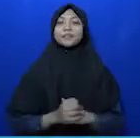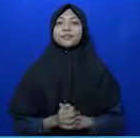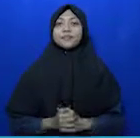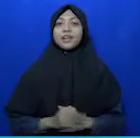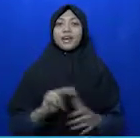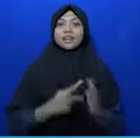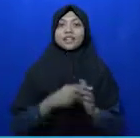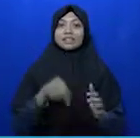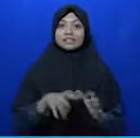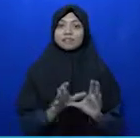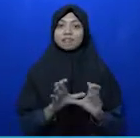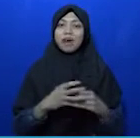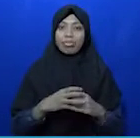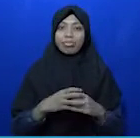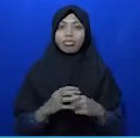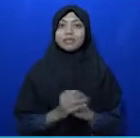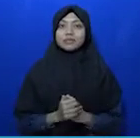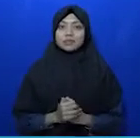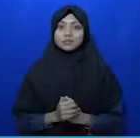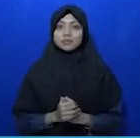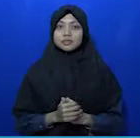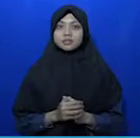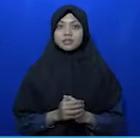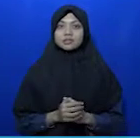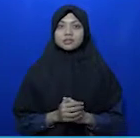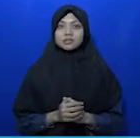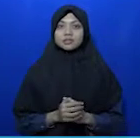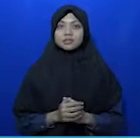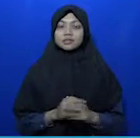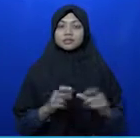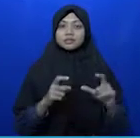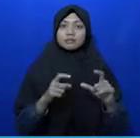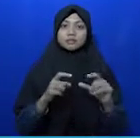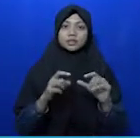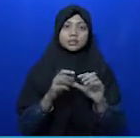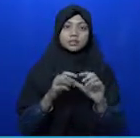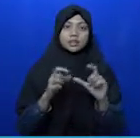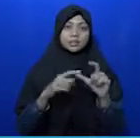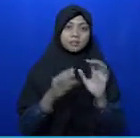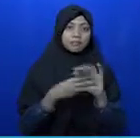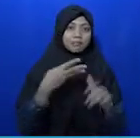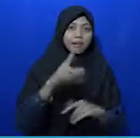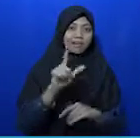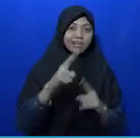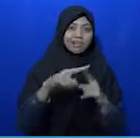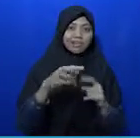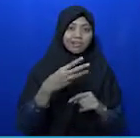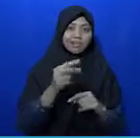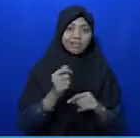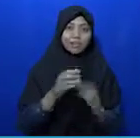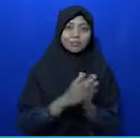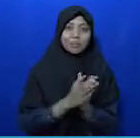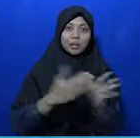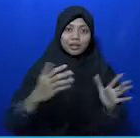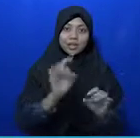Jadi ini satu paket divestasi, perpanjangan, smelter, dan satu lagi penerimaan negara yang lebih baik, itu jadi satu paket. Kalau itu dan